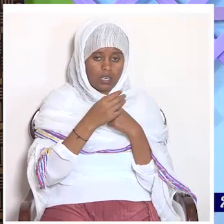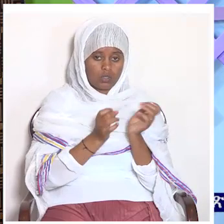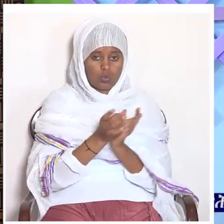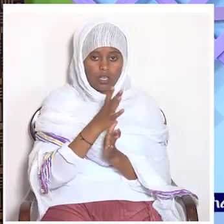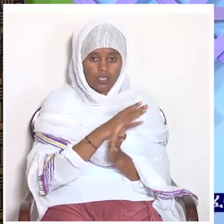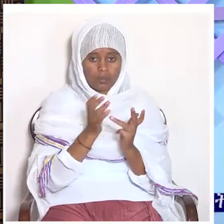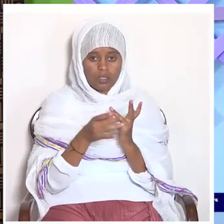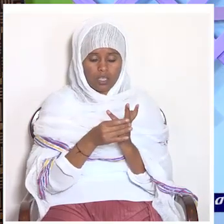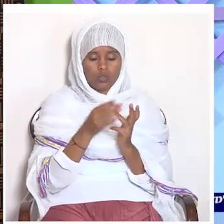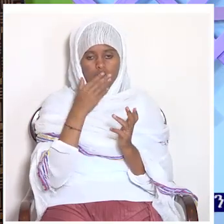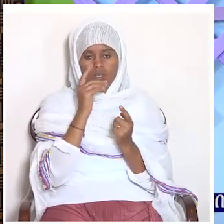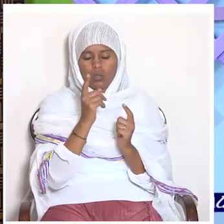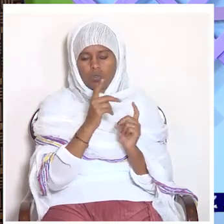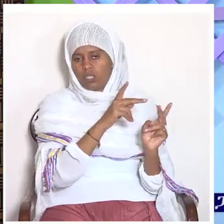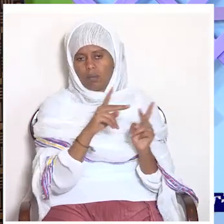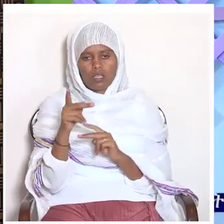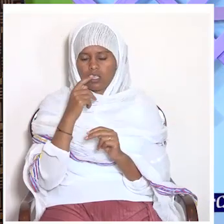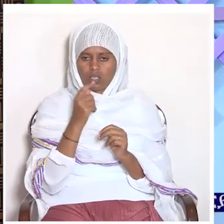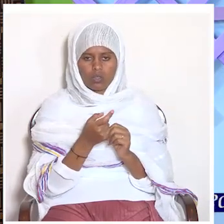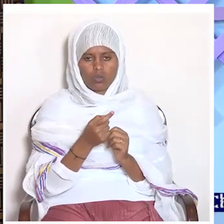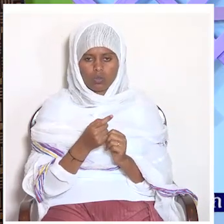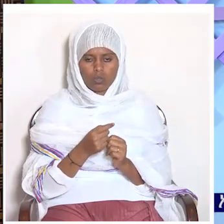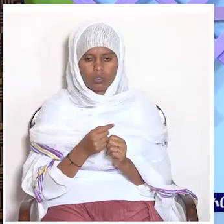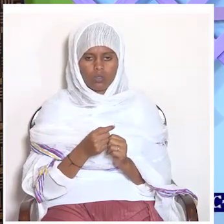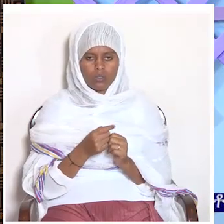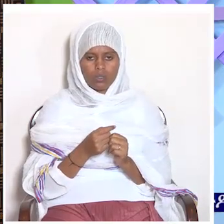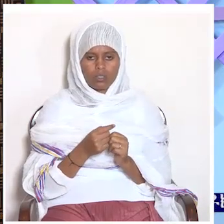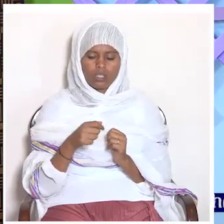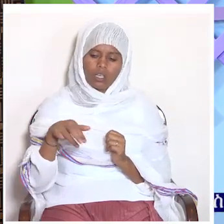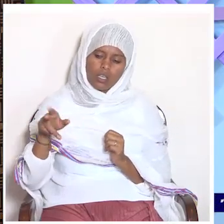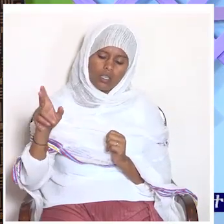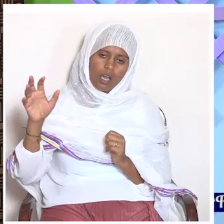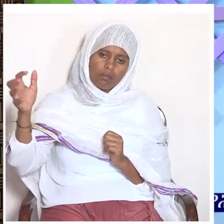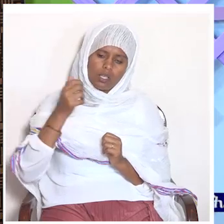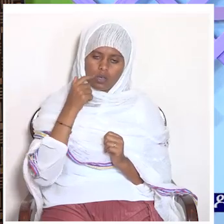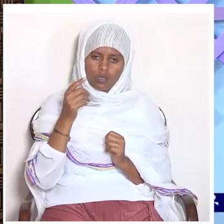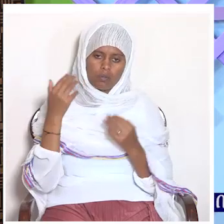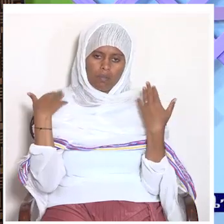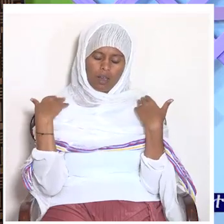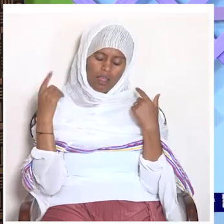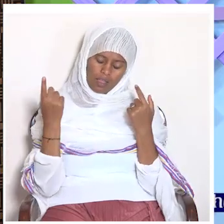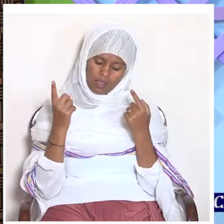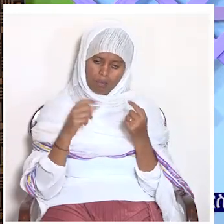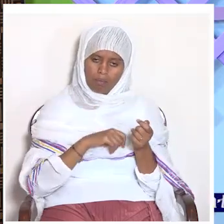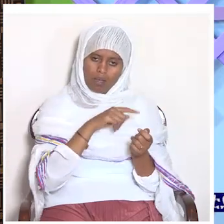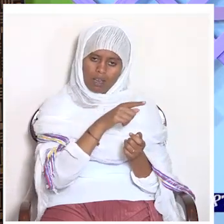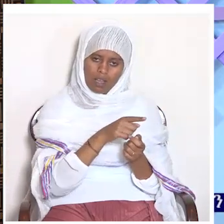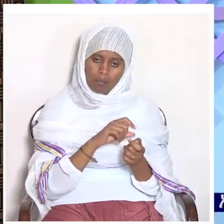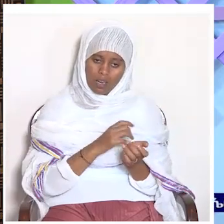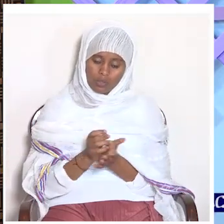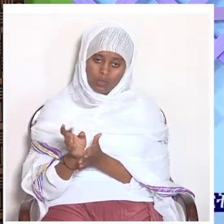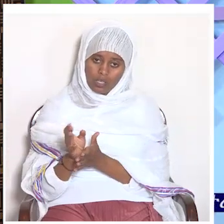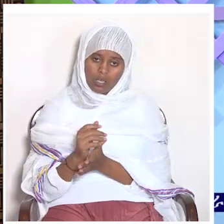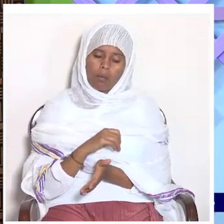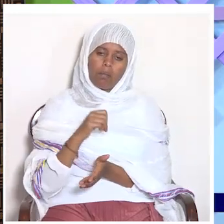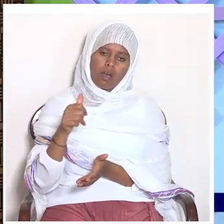ሄዋን ሰድካ ስለ ዘለኻ እዚ ነገር እዚ ኣይኮነልካን ስለ ዝበሎ እሞ ትመለስ በለ ከይድካ ኣምፃኣለይ ድማ በሎ ኣይ ከይዳ